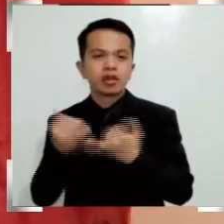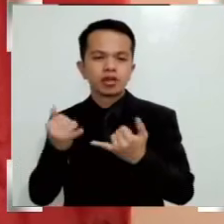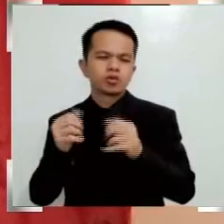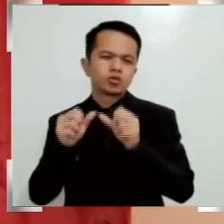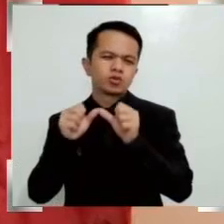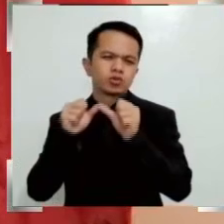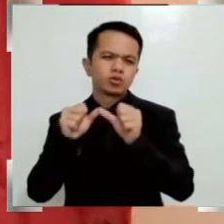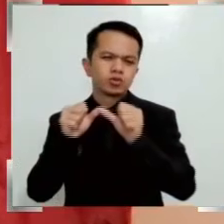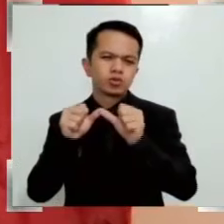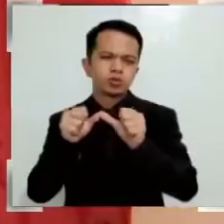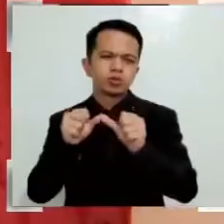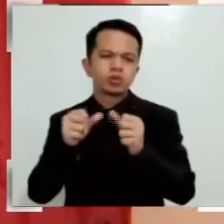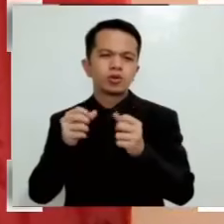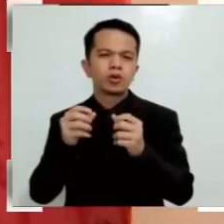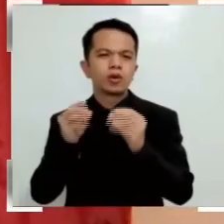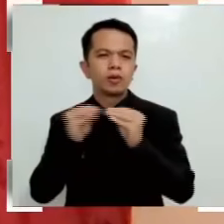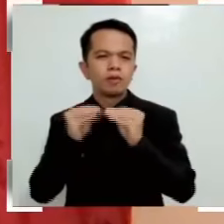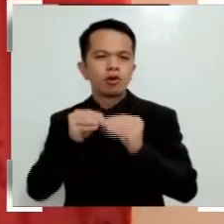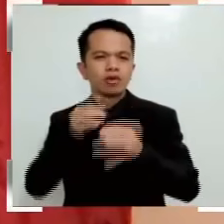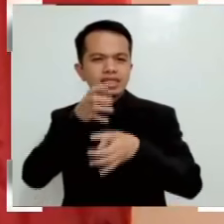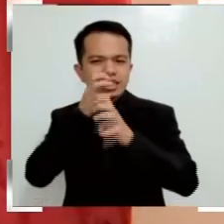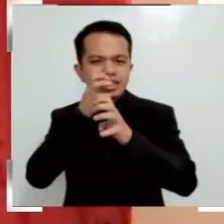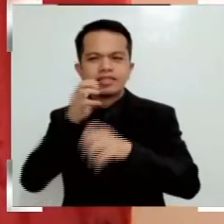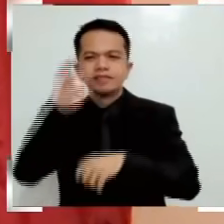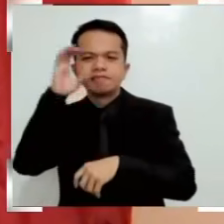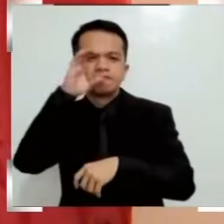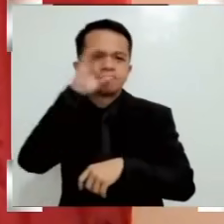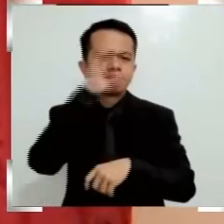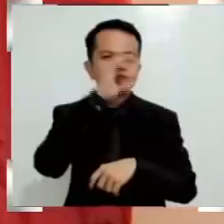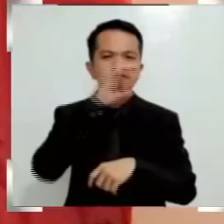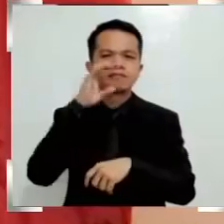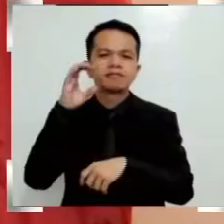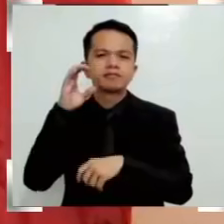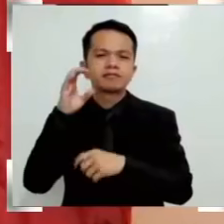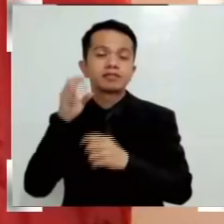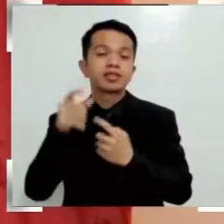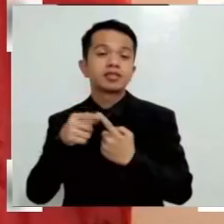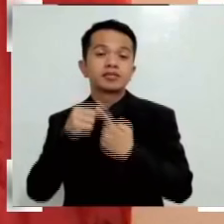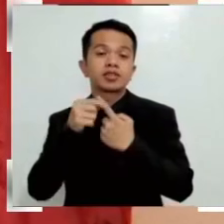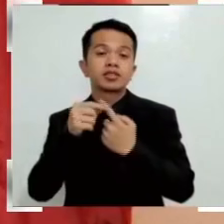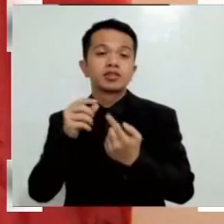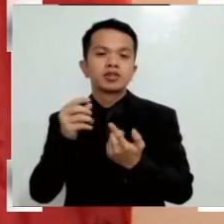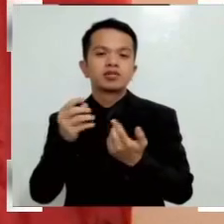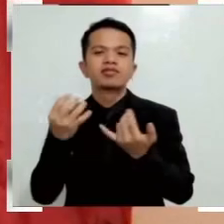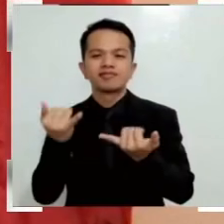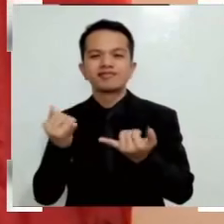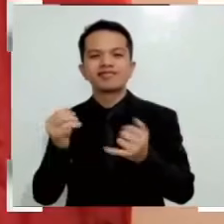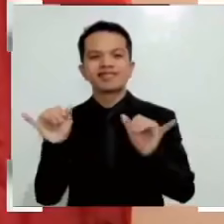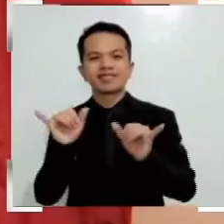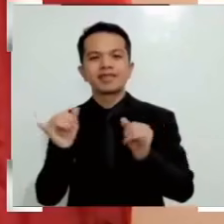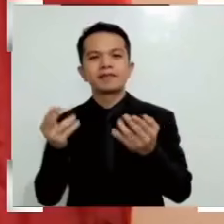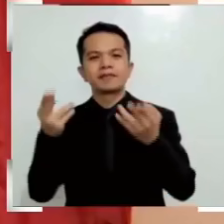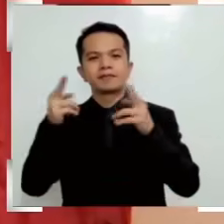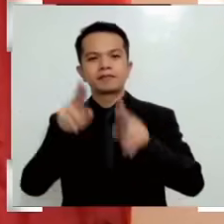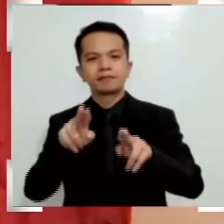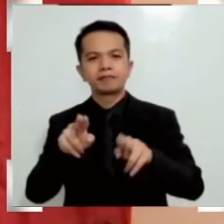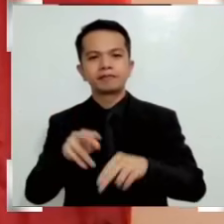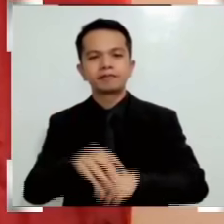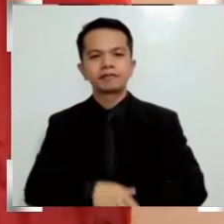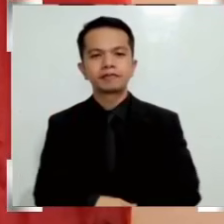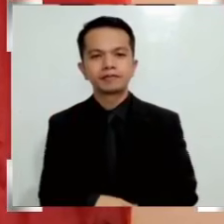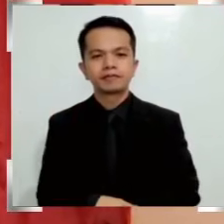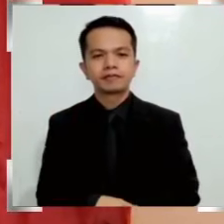nag-o-operate naghahanap lalo na po sa mga insidente ah mga